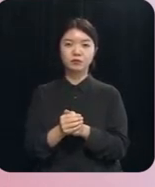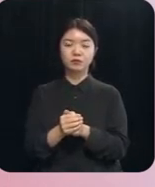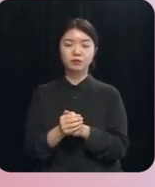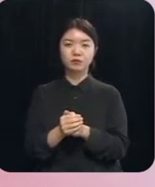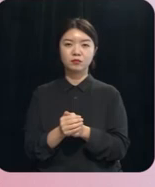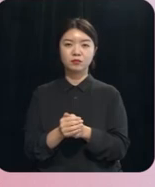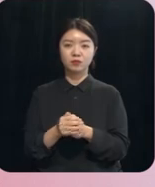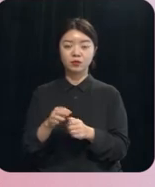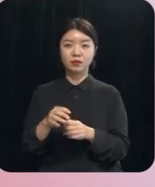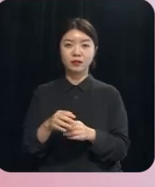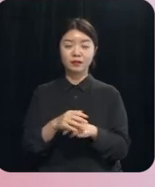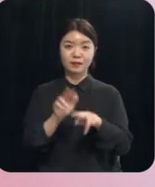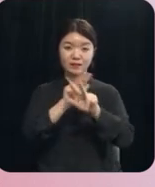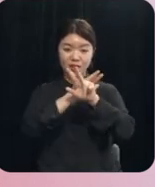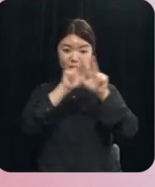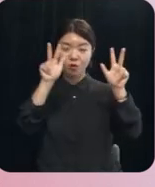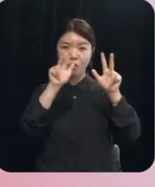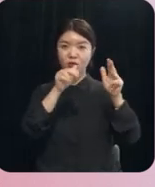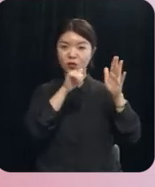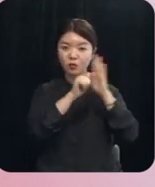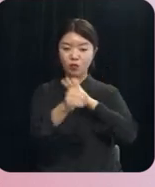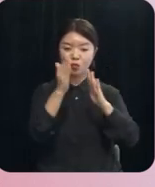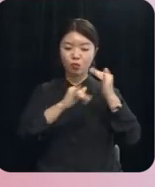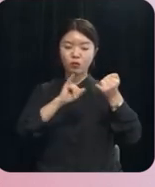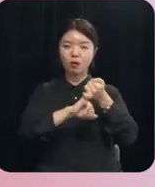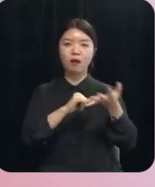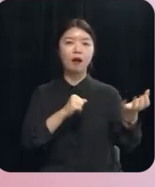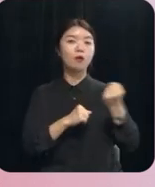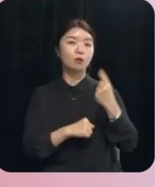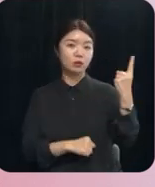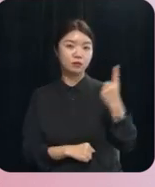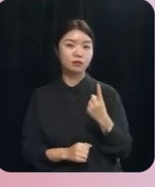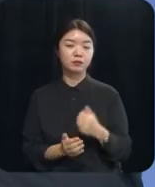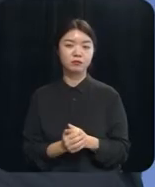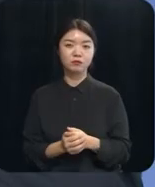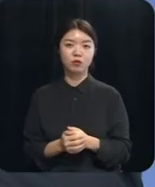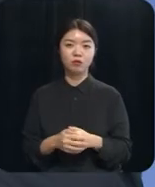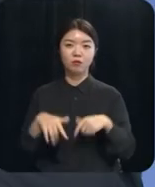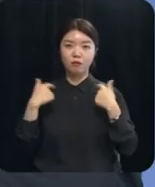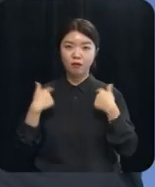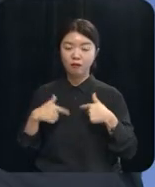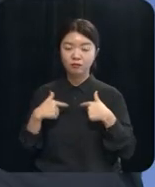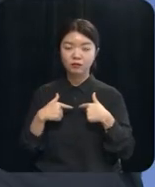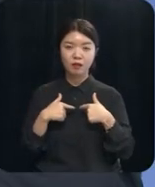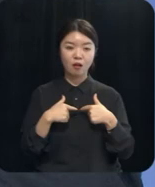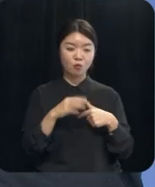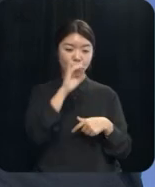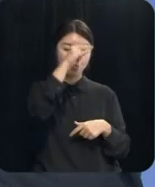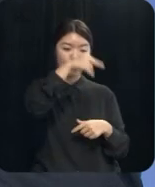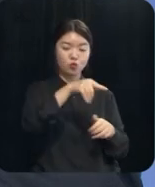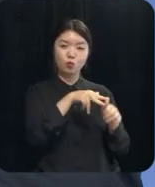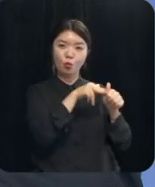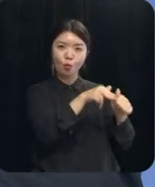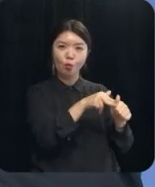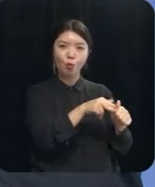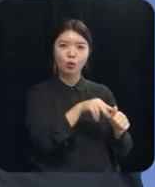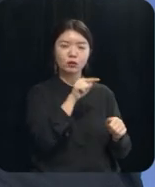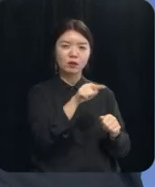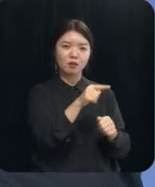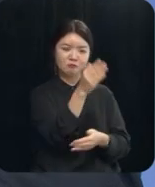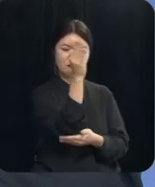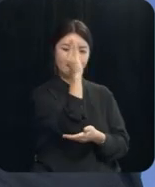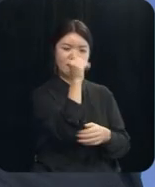이제 이재명 대표의 공약을 지금 들고 나오셨습니다. 늘 우리 위성군 후보께서는 뭔가 이제 주는